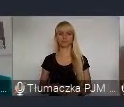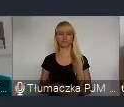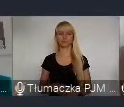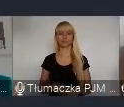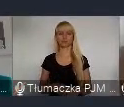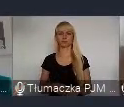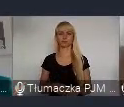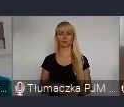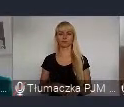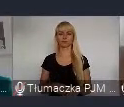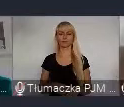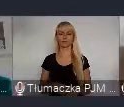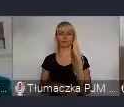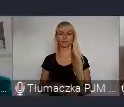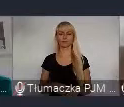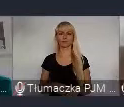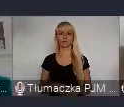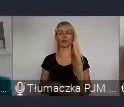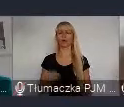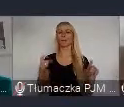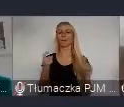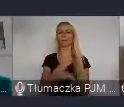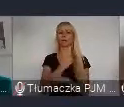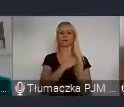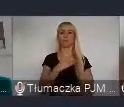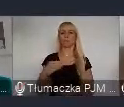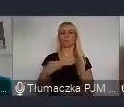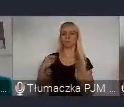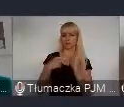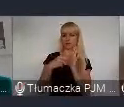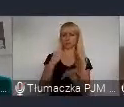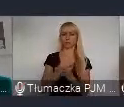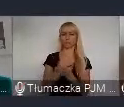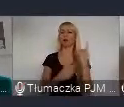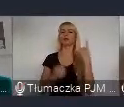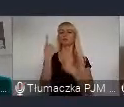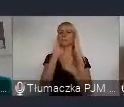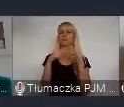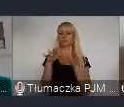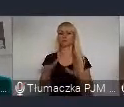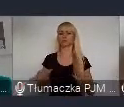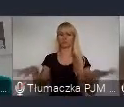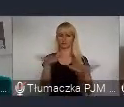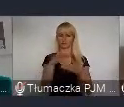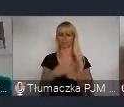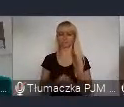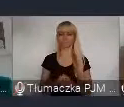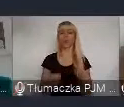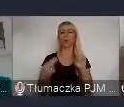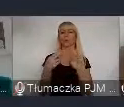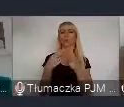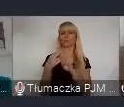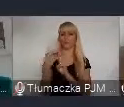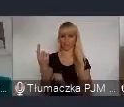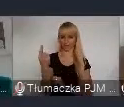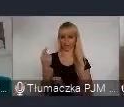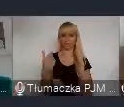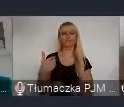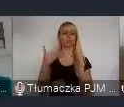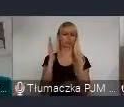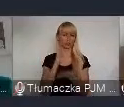jest podejście Polski? Otóż w sprawozdaniu krajowym, czyli w umowie partnerstwa, zasygnalizowaliśmy